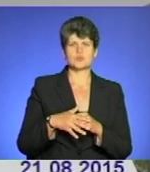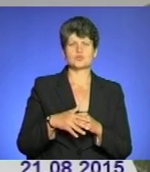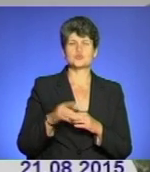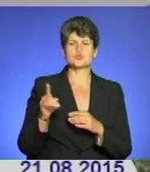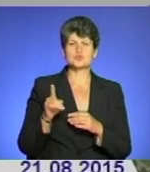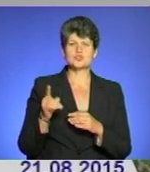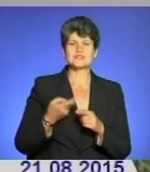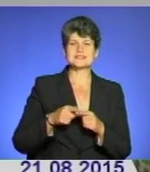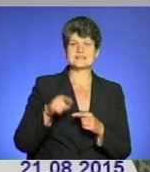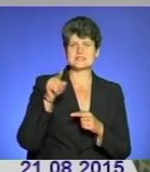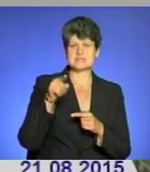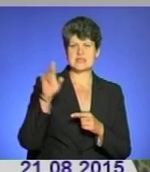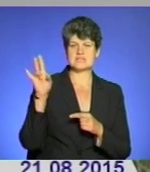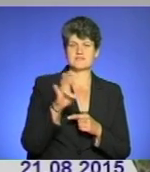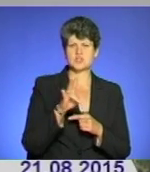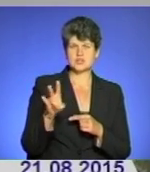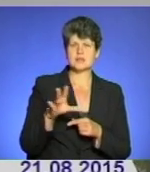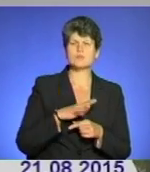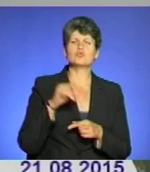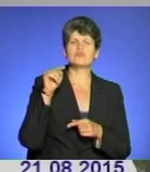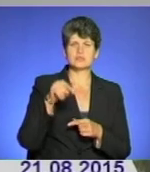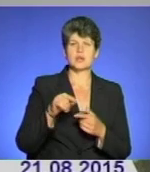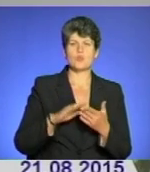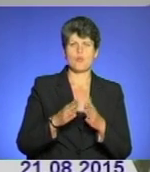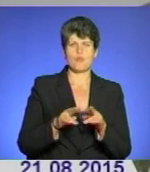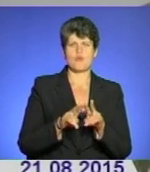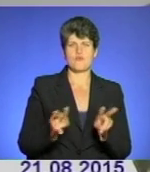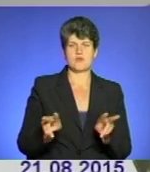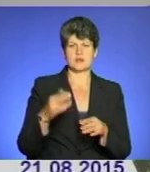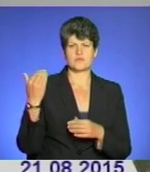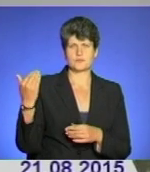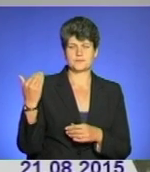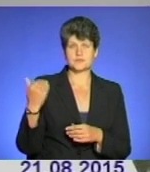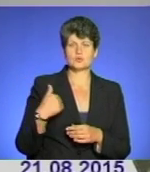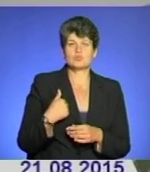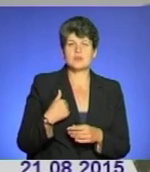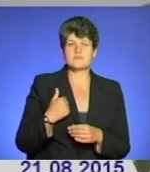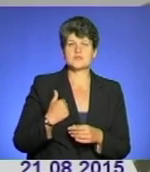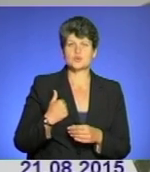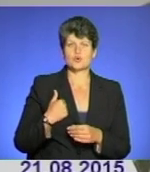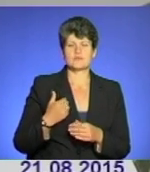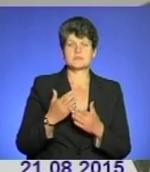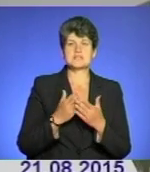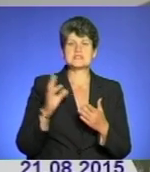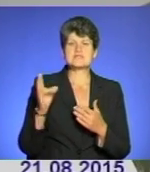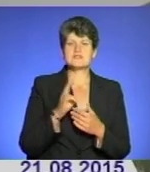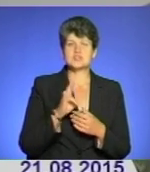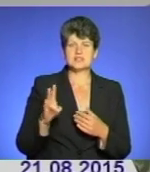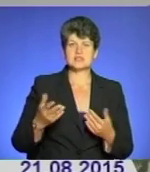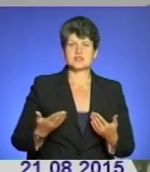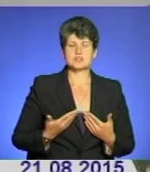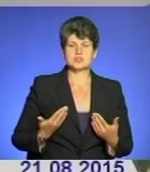що цей священник був в тих умовах, що і вони. І тому от нам, військовим священникам, які